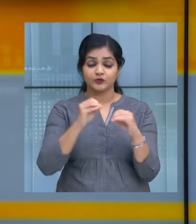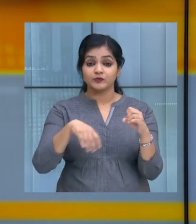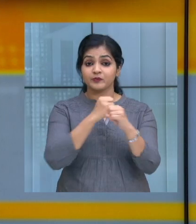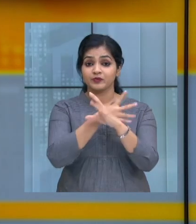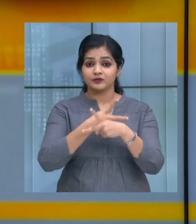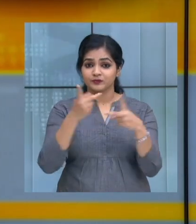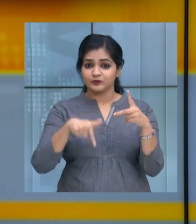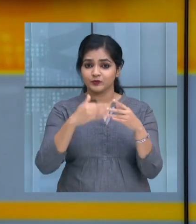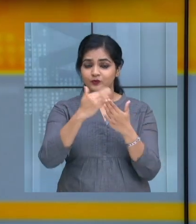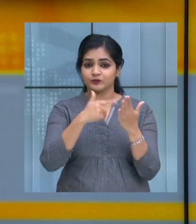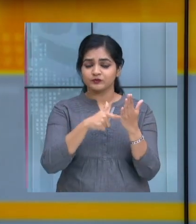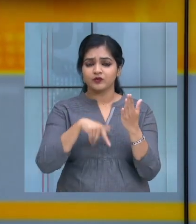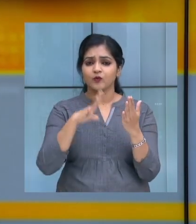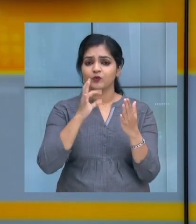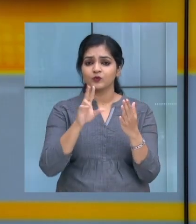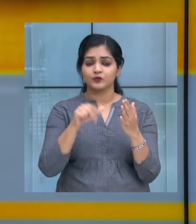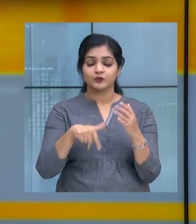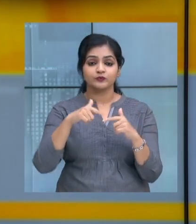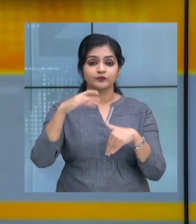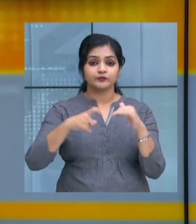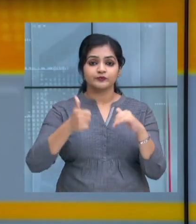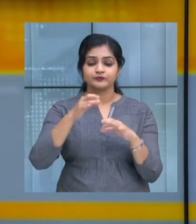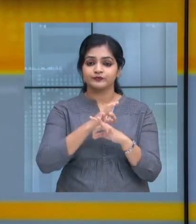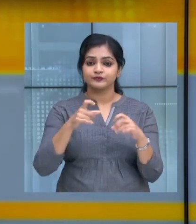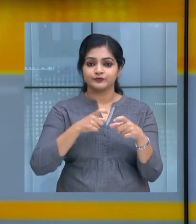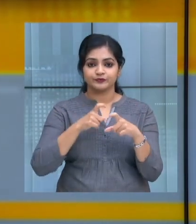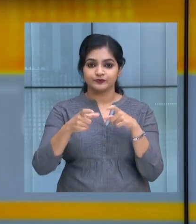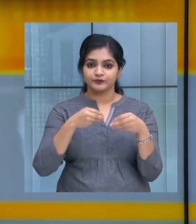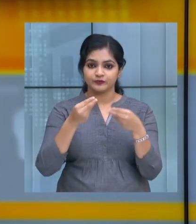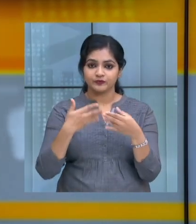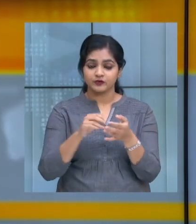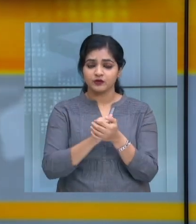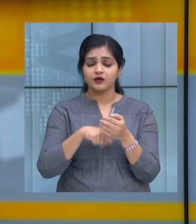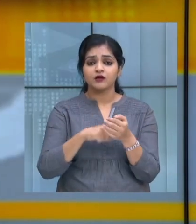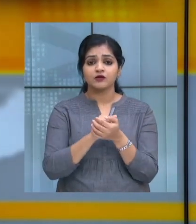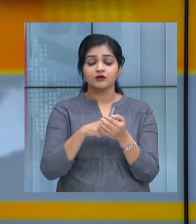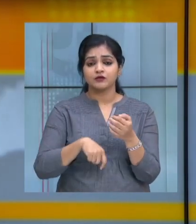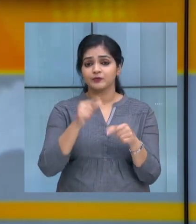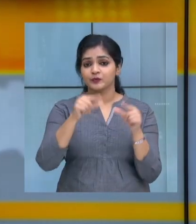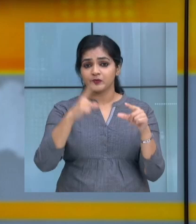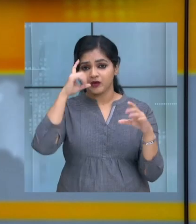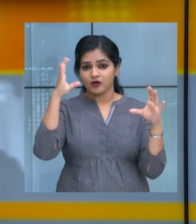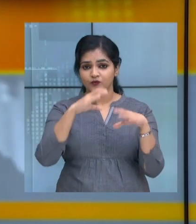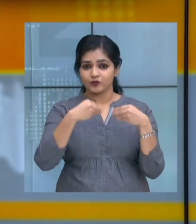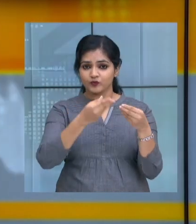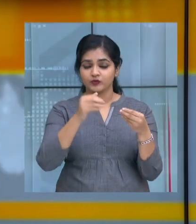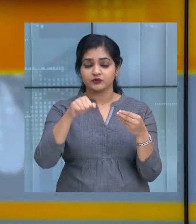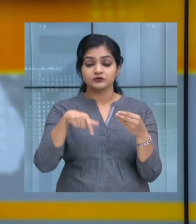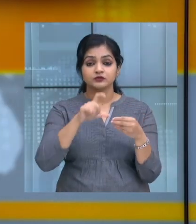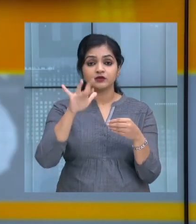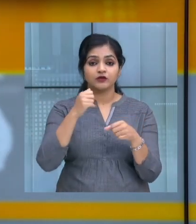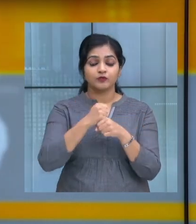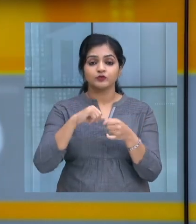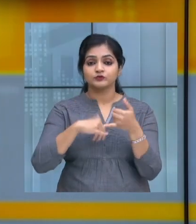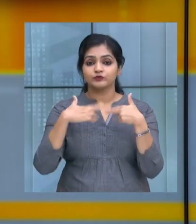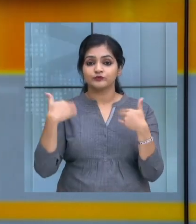വന്ന വാർത്ത തെറ്റാണെന്നും തെരഞ്ഞെടുപ്പ് കമ്മീഷൻ വ്യക്തമാക്കി. ജനങ്ങളെ തെറ്റിദ്ധരിപ്പിക്കുകയാണ് ഹർജിക്കാരുടെ ലക്ഷ്യമെന്ന് കേന്ദ്ര സർക്കാരും കോടതിയെ അറിയിച്ചു. വോട്ടിംഗ്